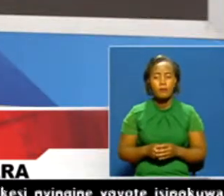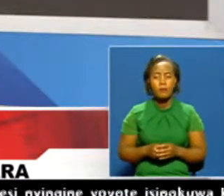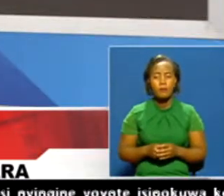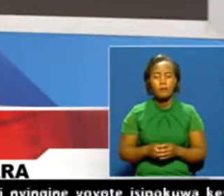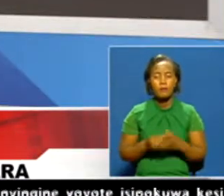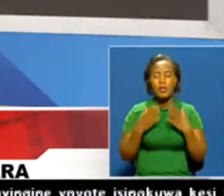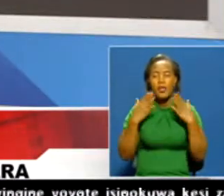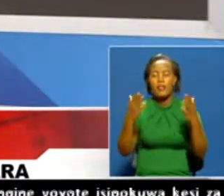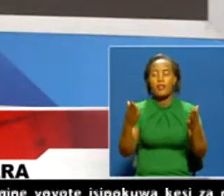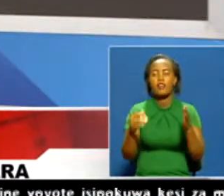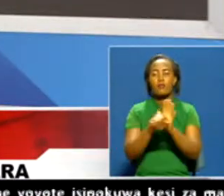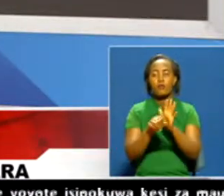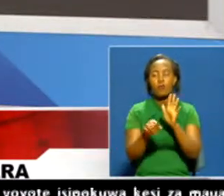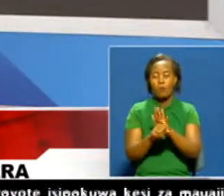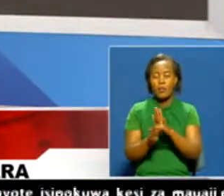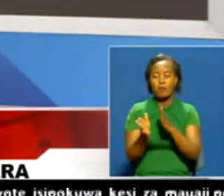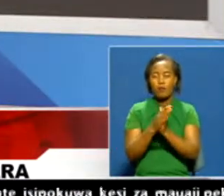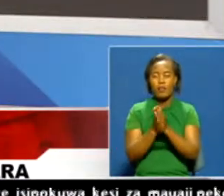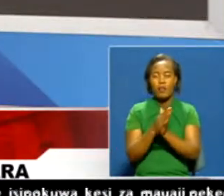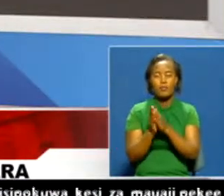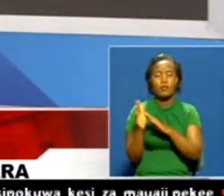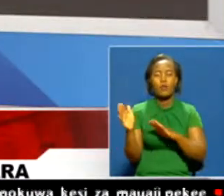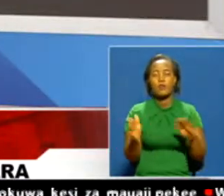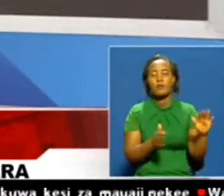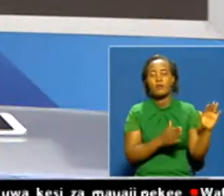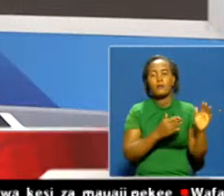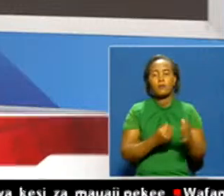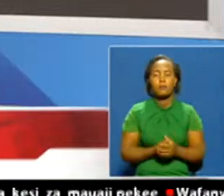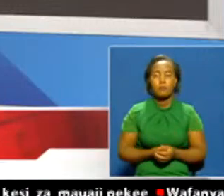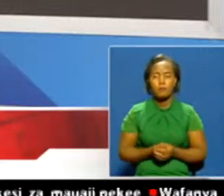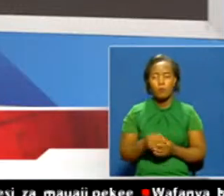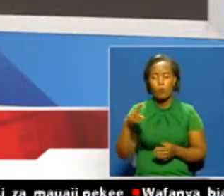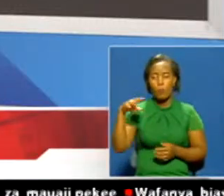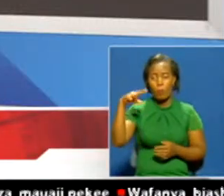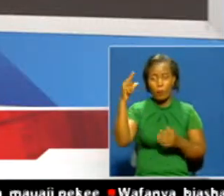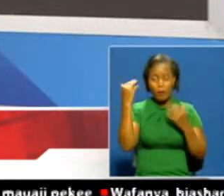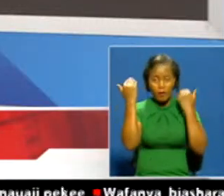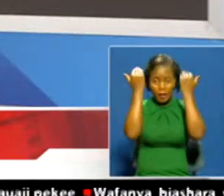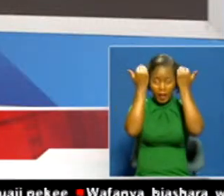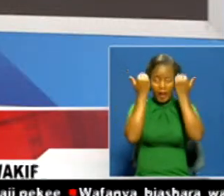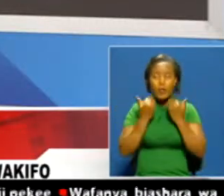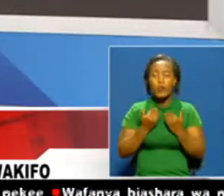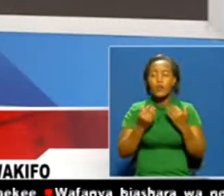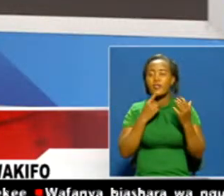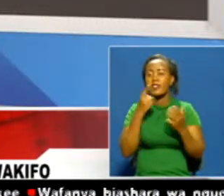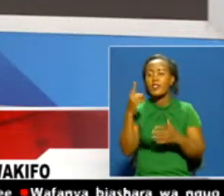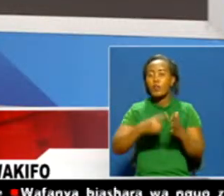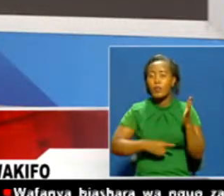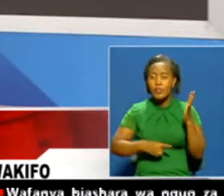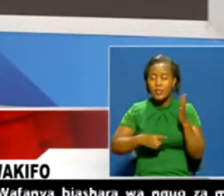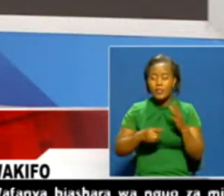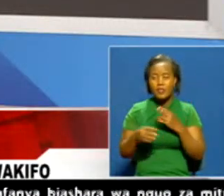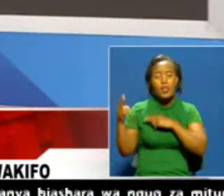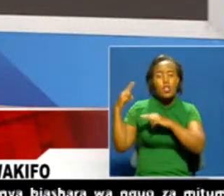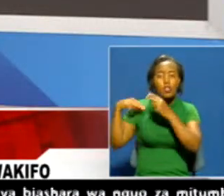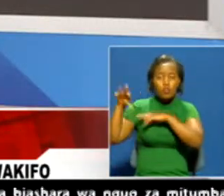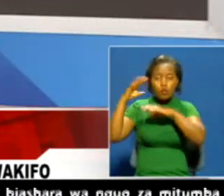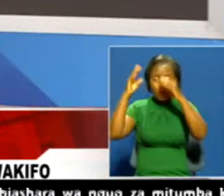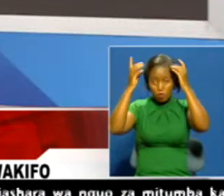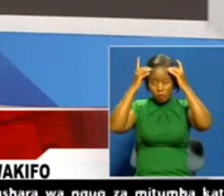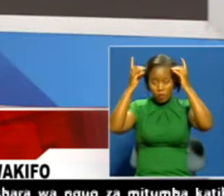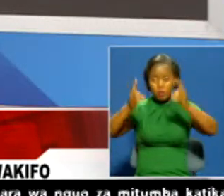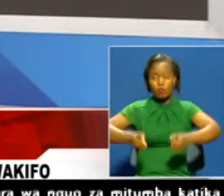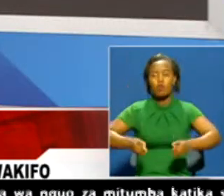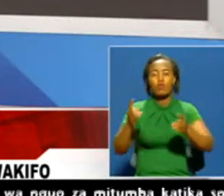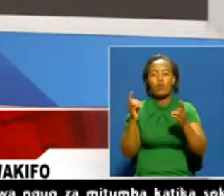Shukrani sana Junei kwa taarifa hiyo. Mahakama ya juu imekariri kwamba ule uamuzi wake wa kihistoria wa kuondolea mbali adhabu ya